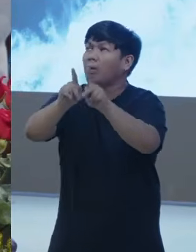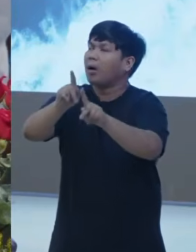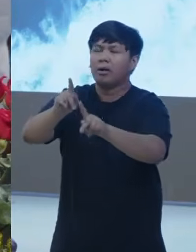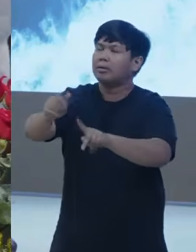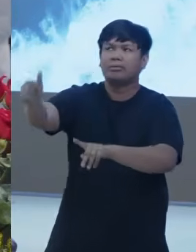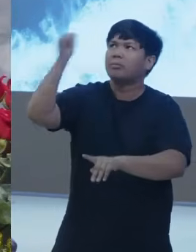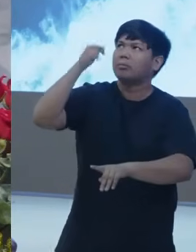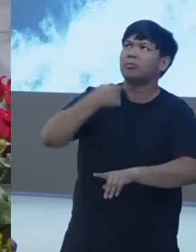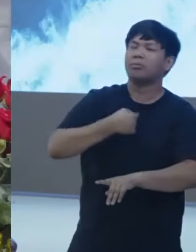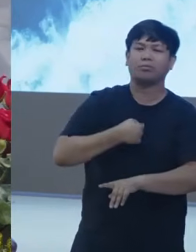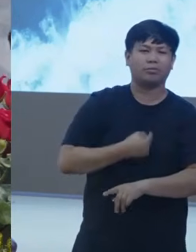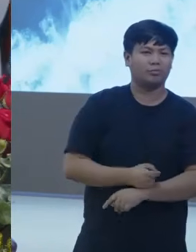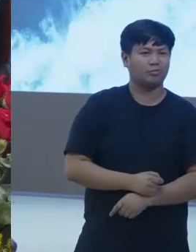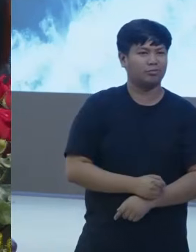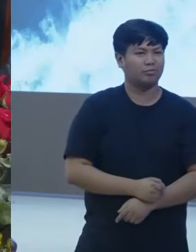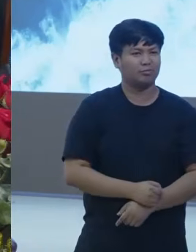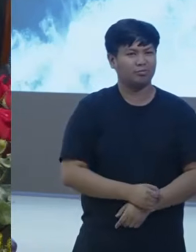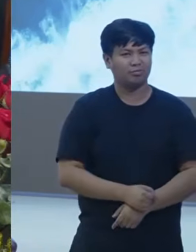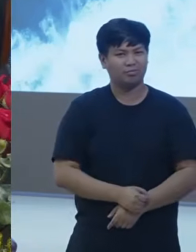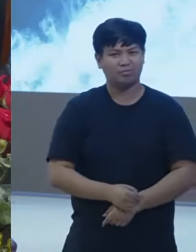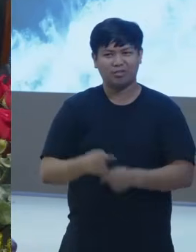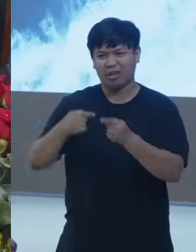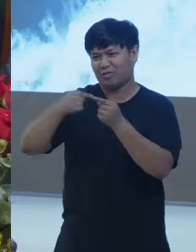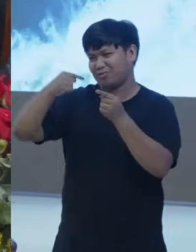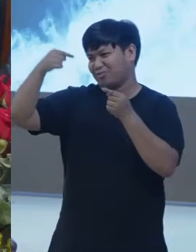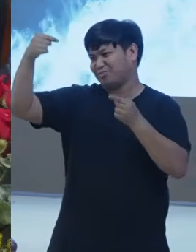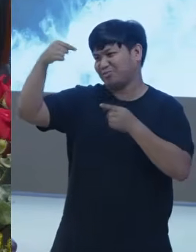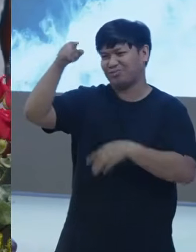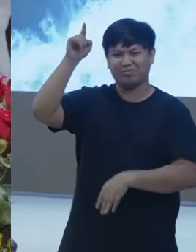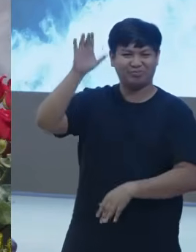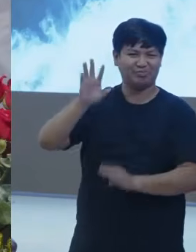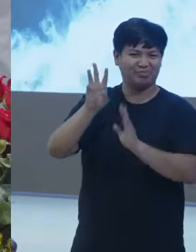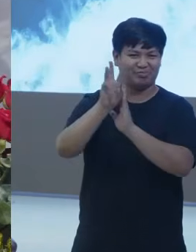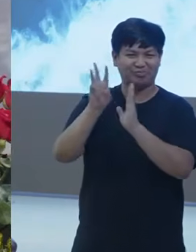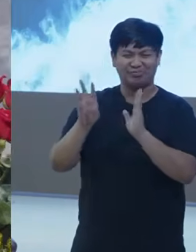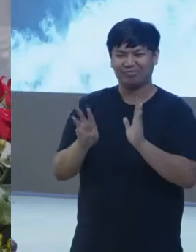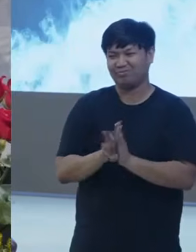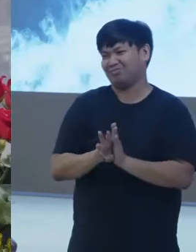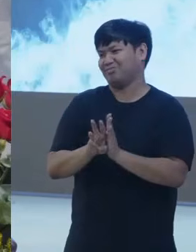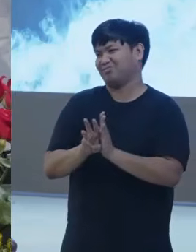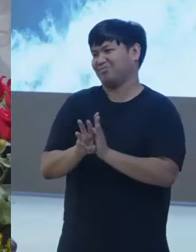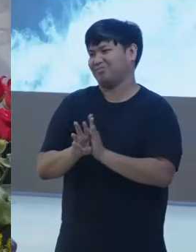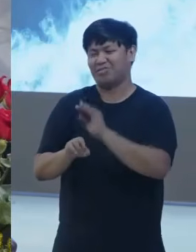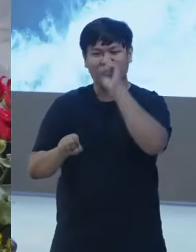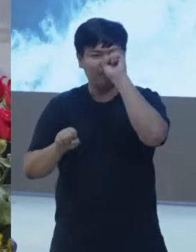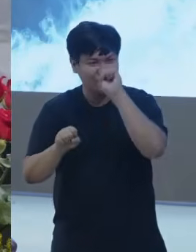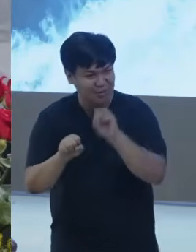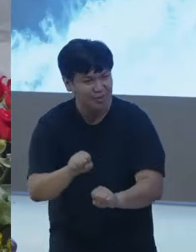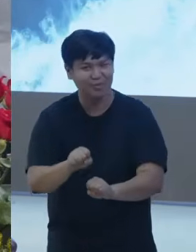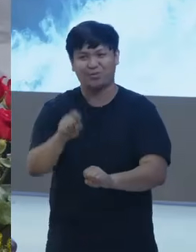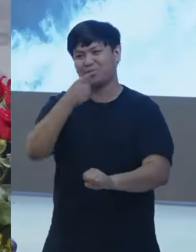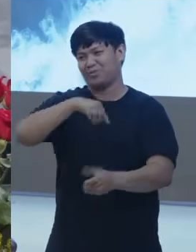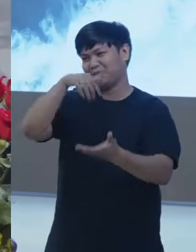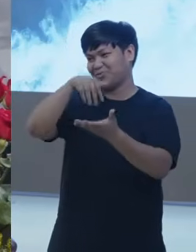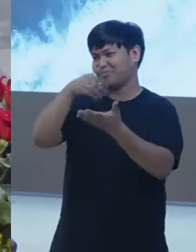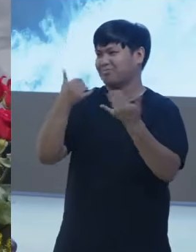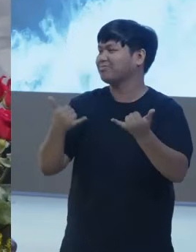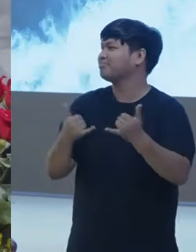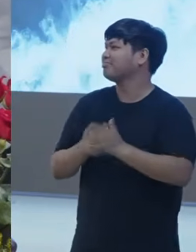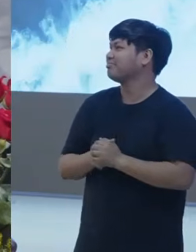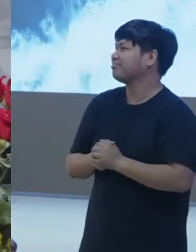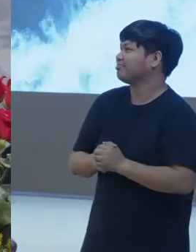Yan po ang tensyon na makikita natin sa mga talatang ito sa hapong